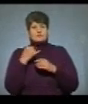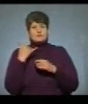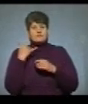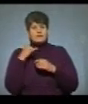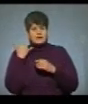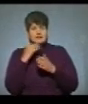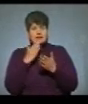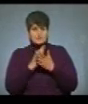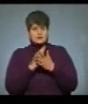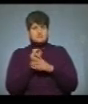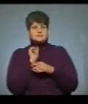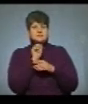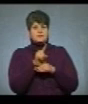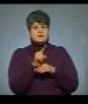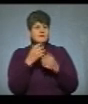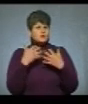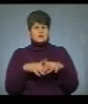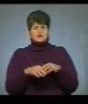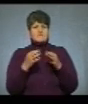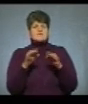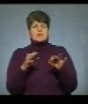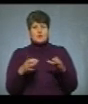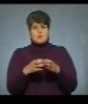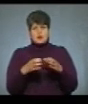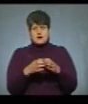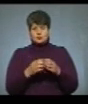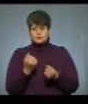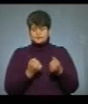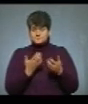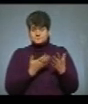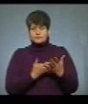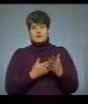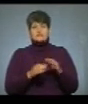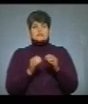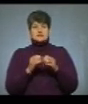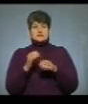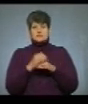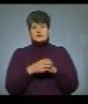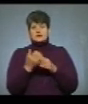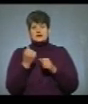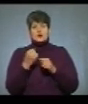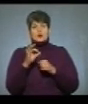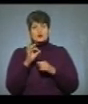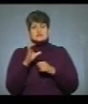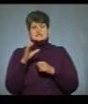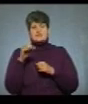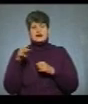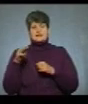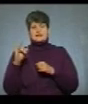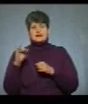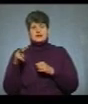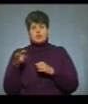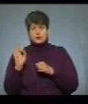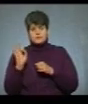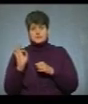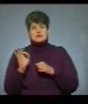перекидаємо автоматично на вільну бригаду. О 10:20 диспетчери у Тернополі прийняли виклики від Ольги Святило із Мислової Підволочиського